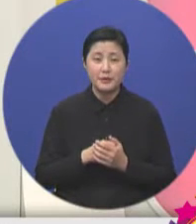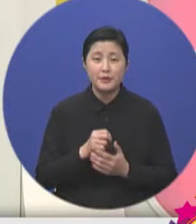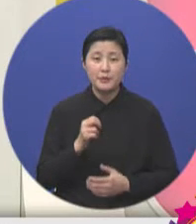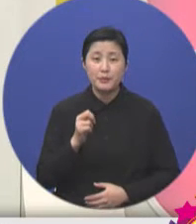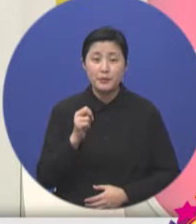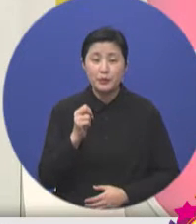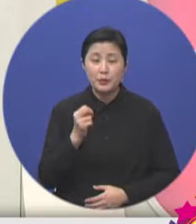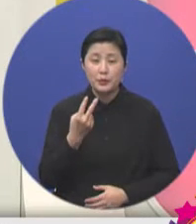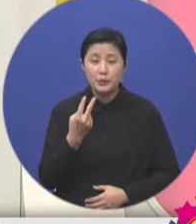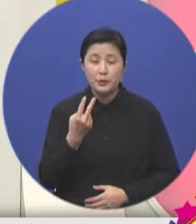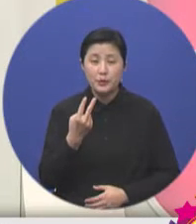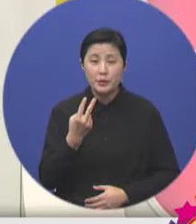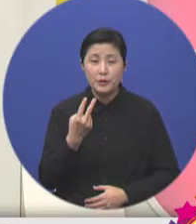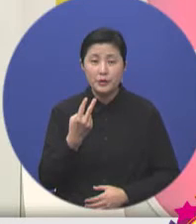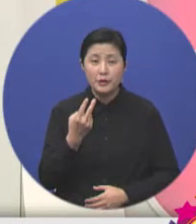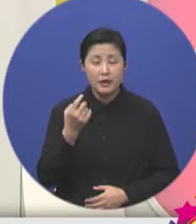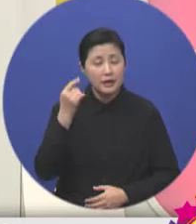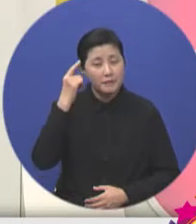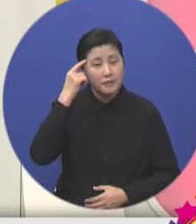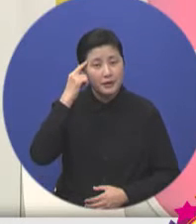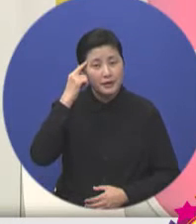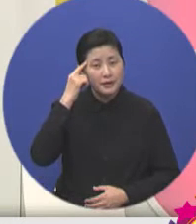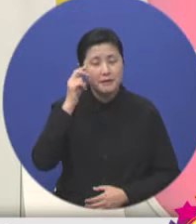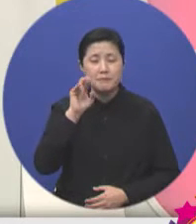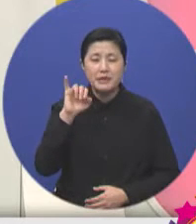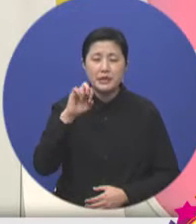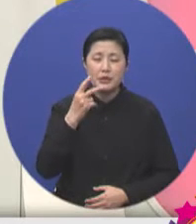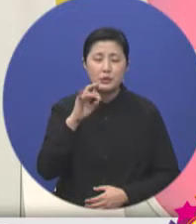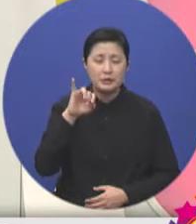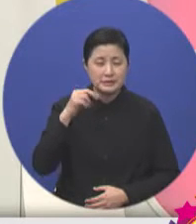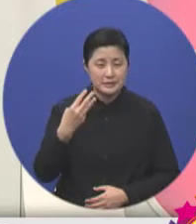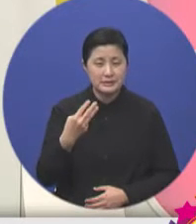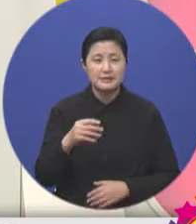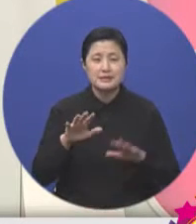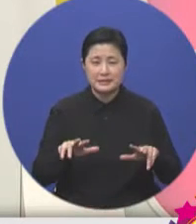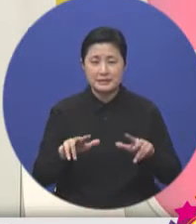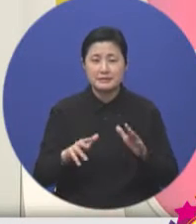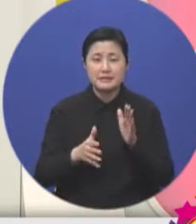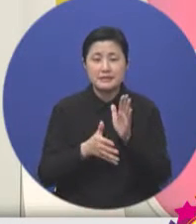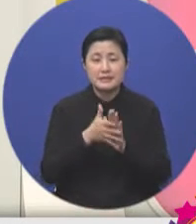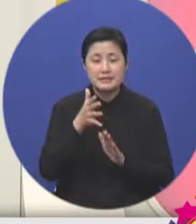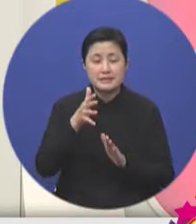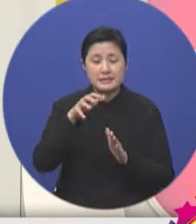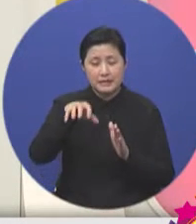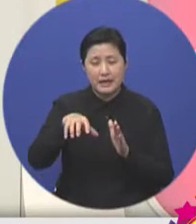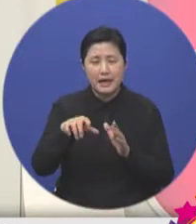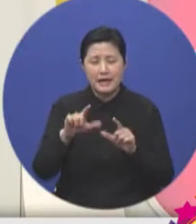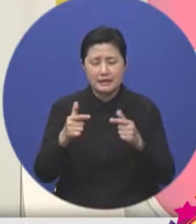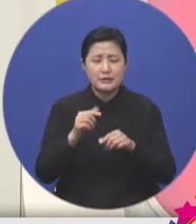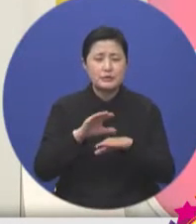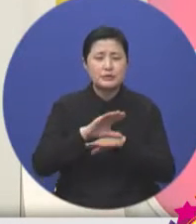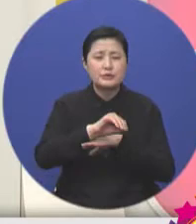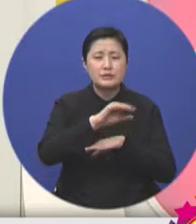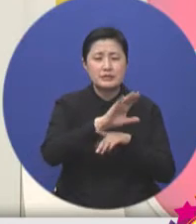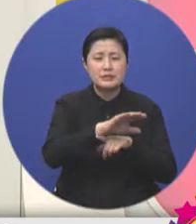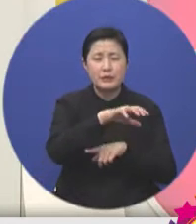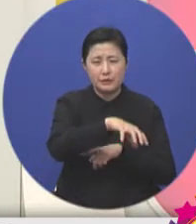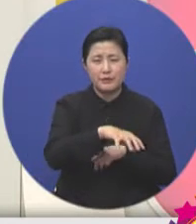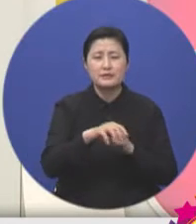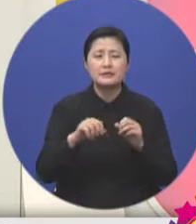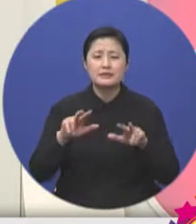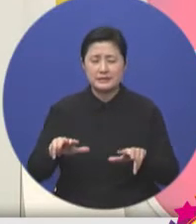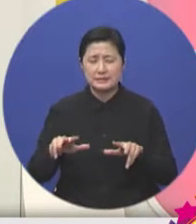네. 네. 그런데 오늘은 여기가 약간 시내에서 약간 초원이라 가지고 네. 지금 다 밀감